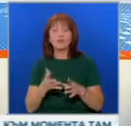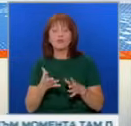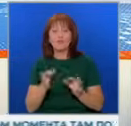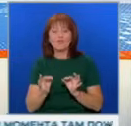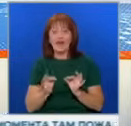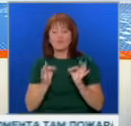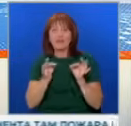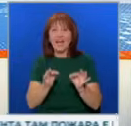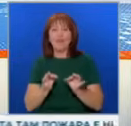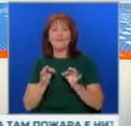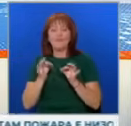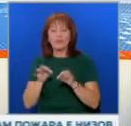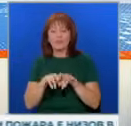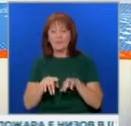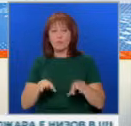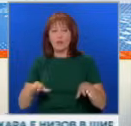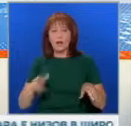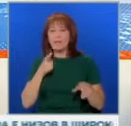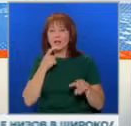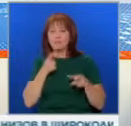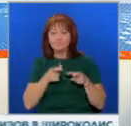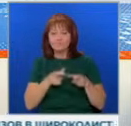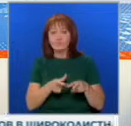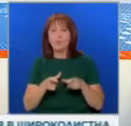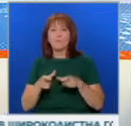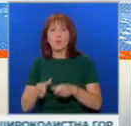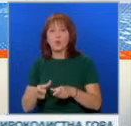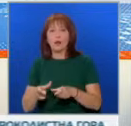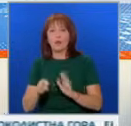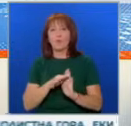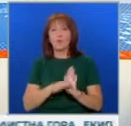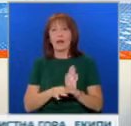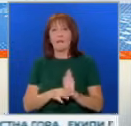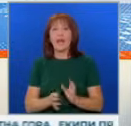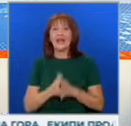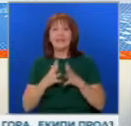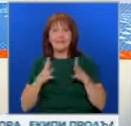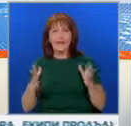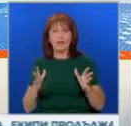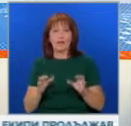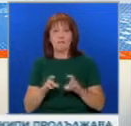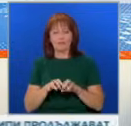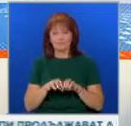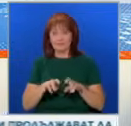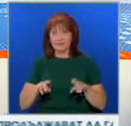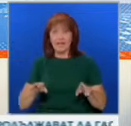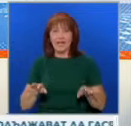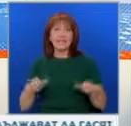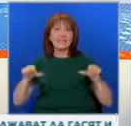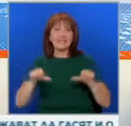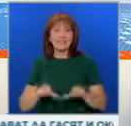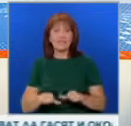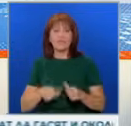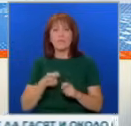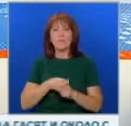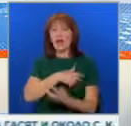програма, която блокира компютрите с операционна програма Windows. Най-големият IT-срив в историята предизвика хаос